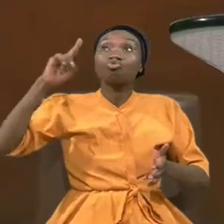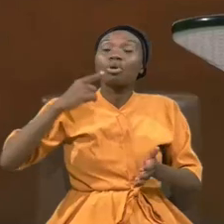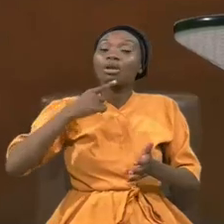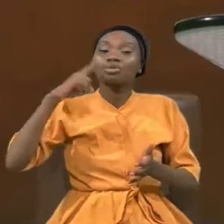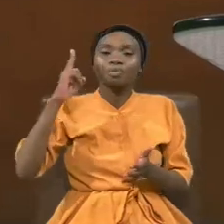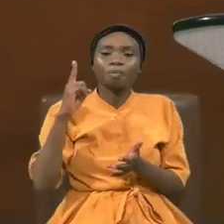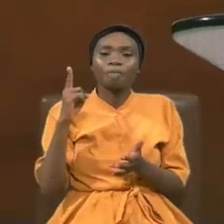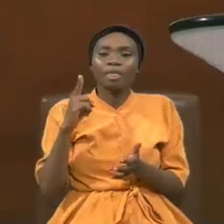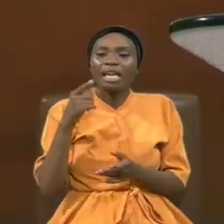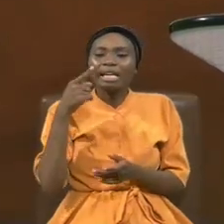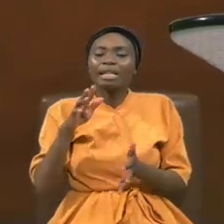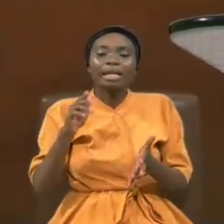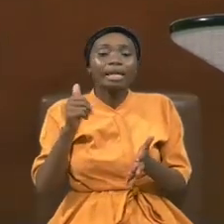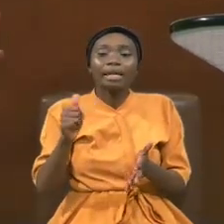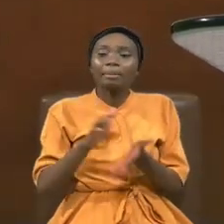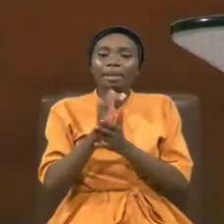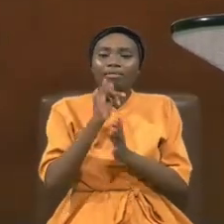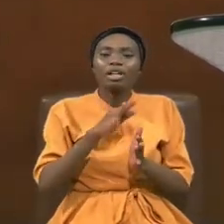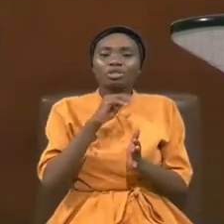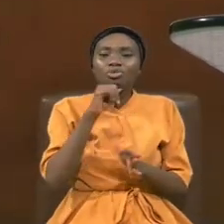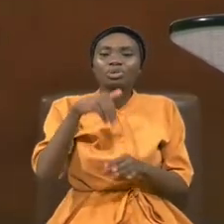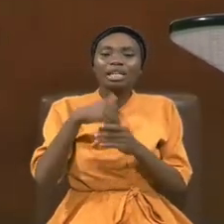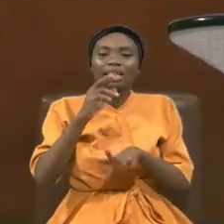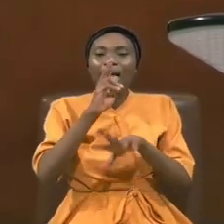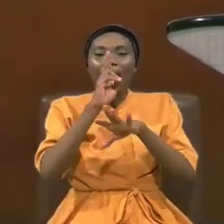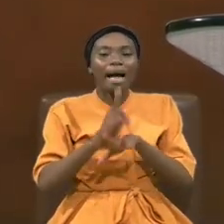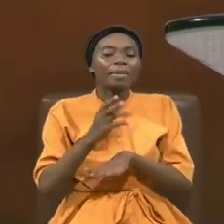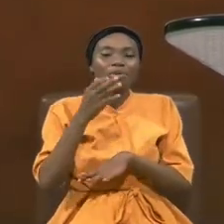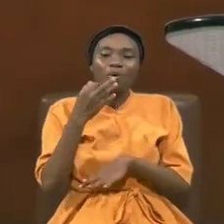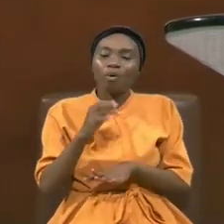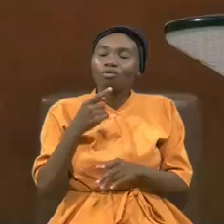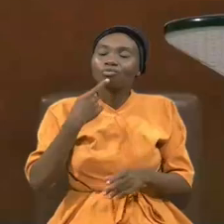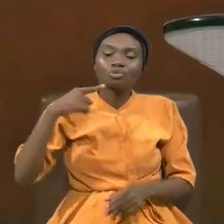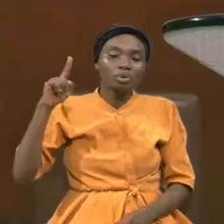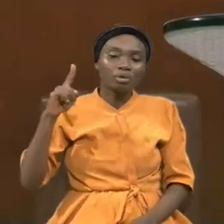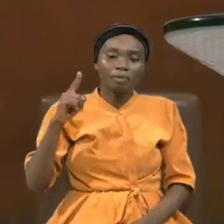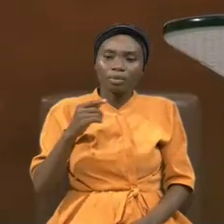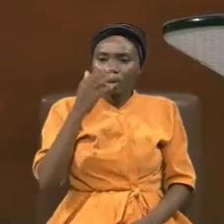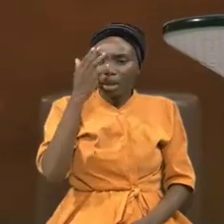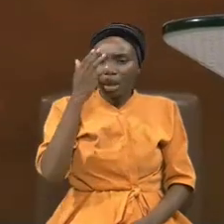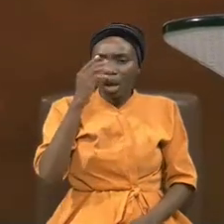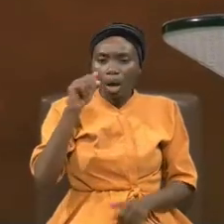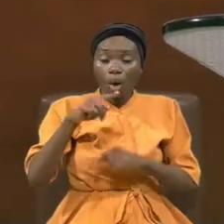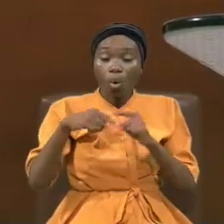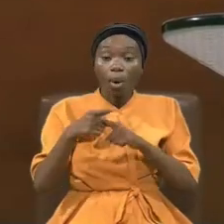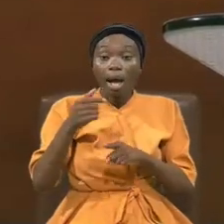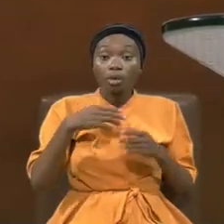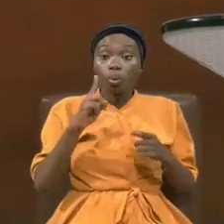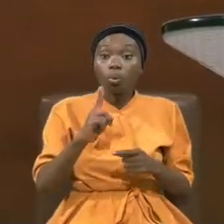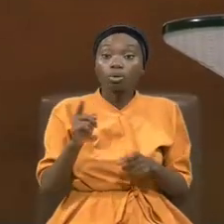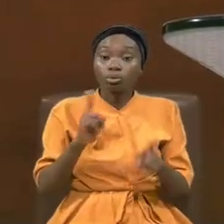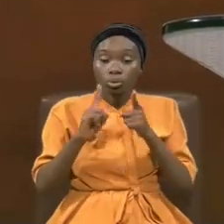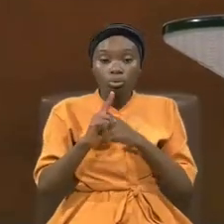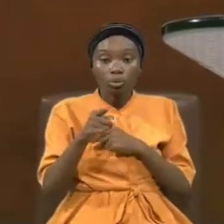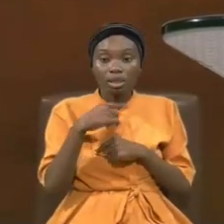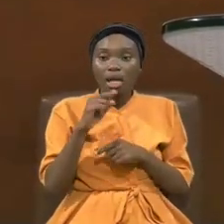je jure. Le croyant ne s'habitue pas à jurer. Quand quelqu'un vous parle et dit que je